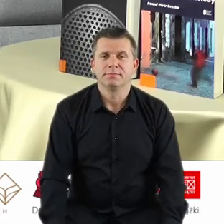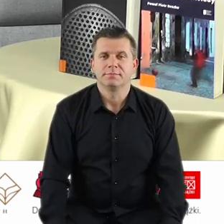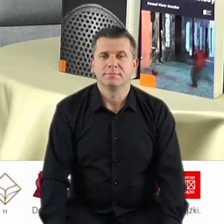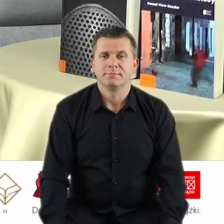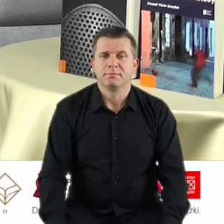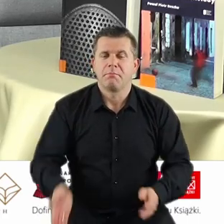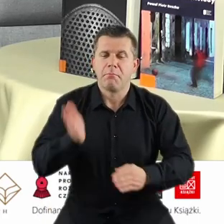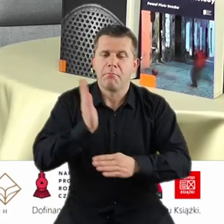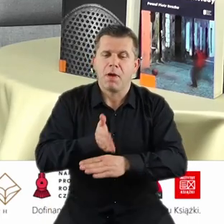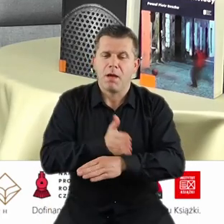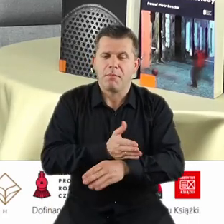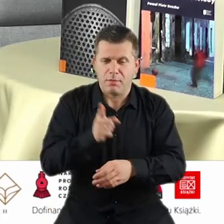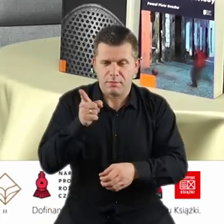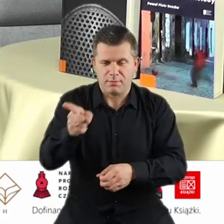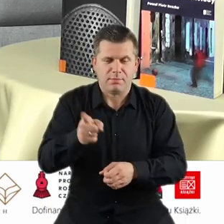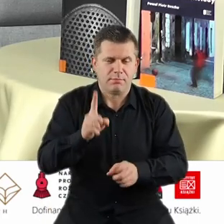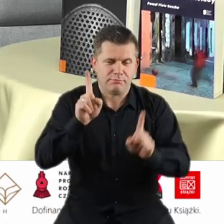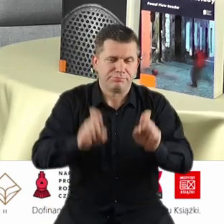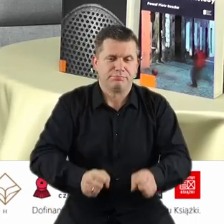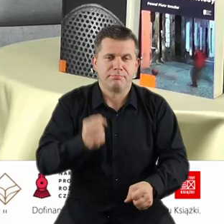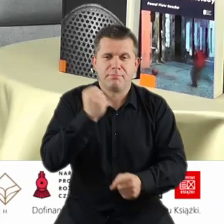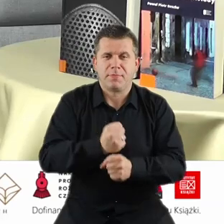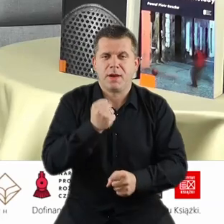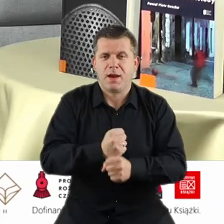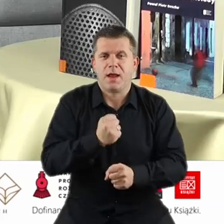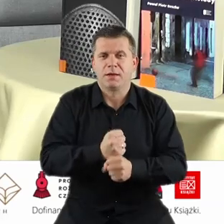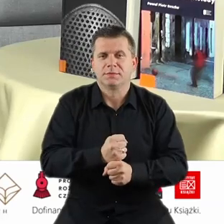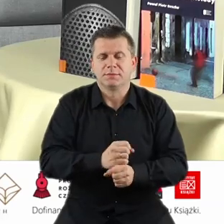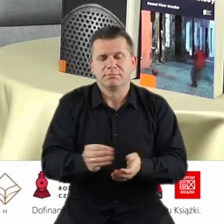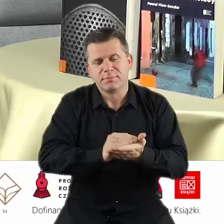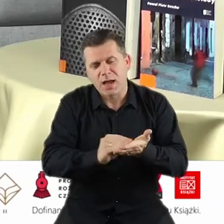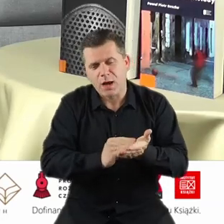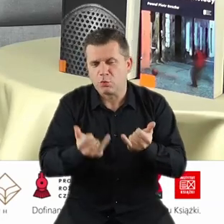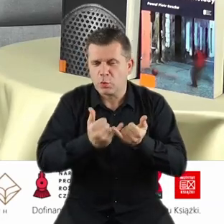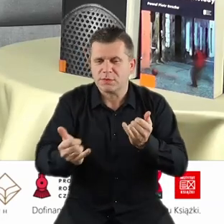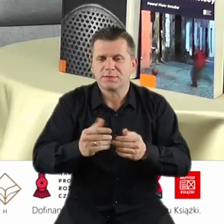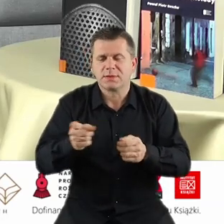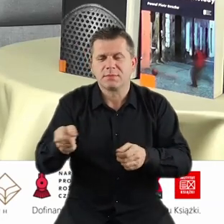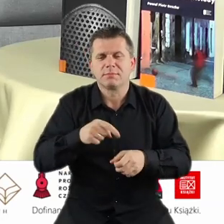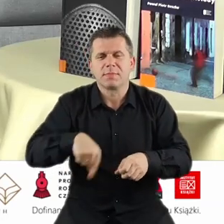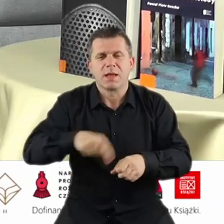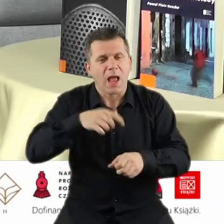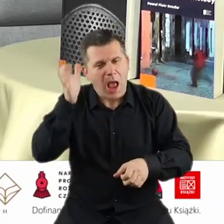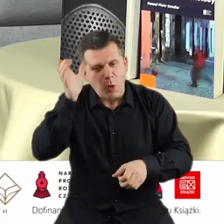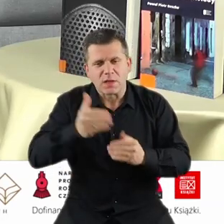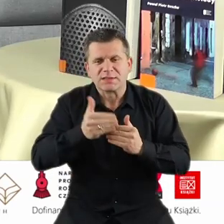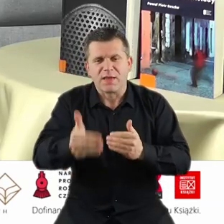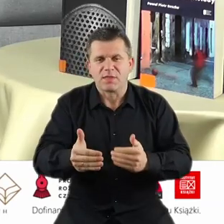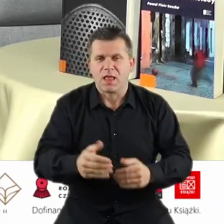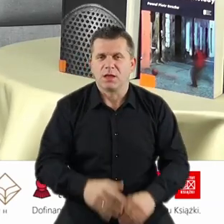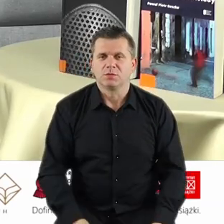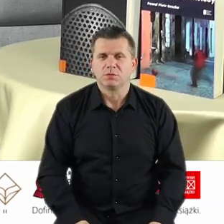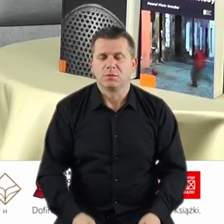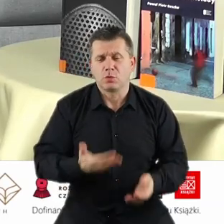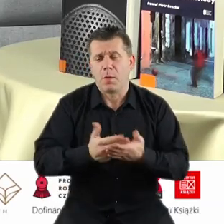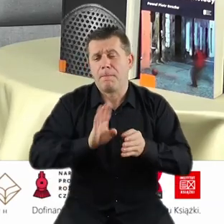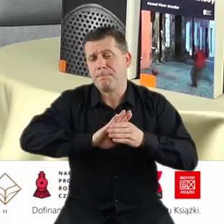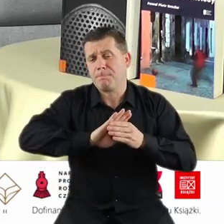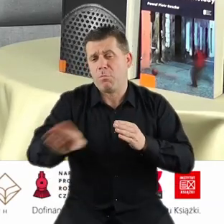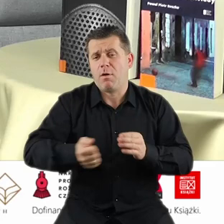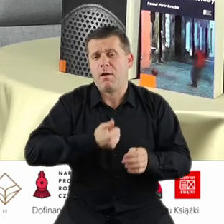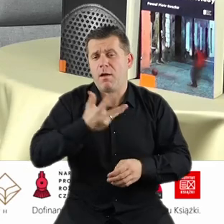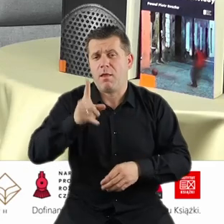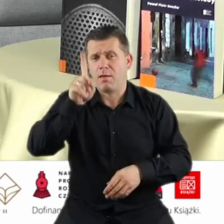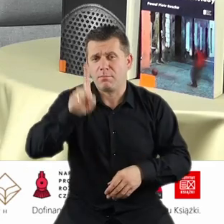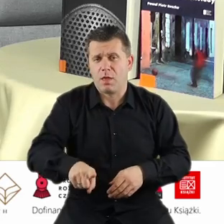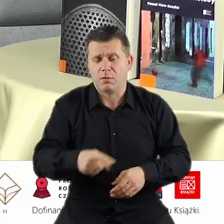I stopniowo zacząłem po prostu tam pracować. Najpierw pisałem jako autor zewnętrzny, potem po kilku miesiącach